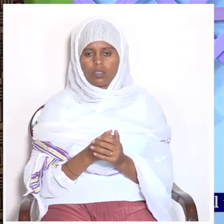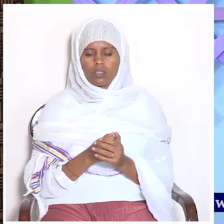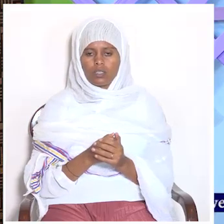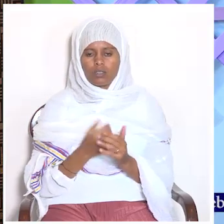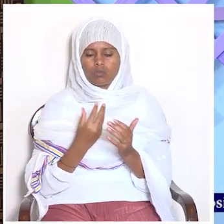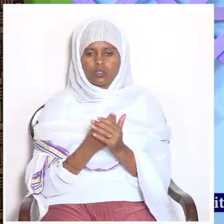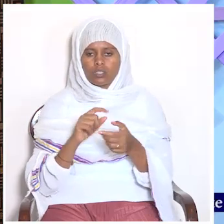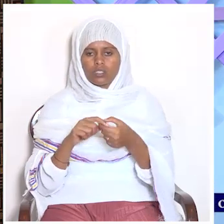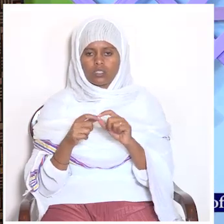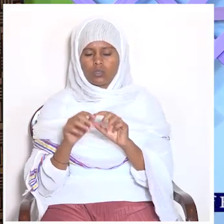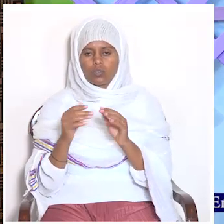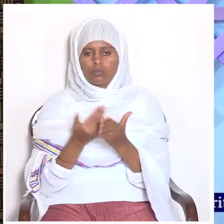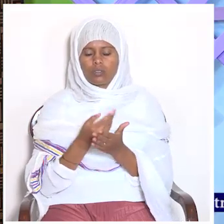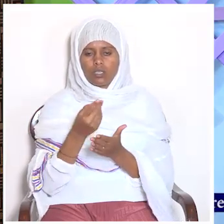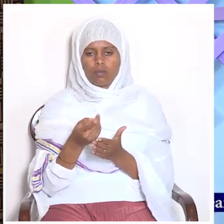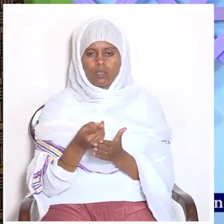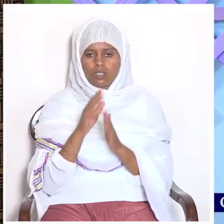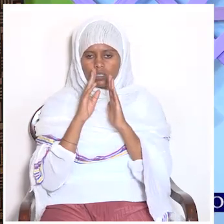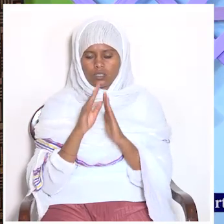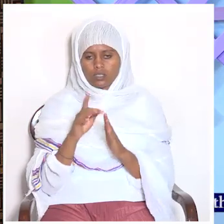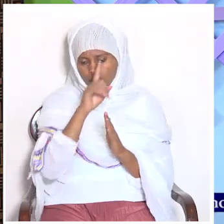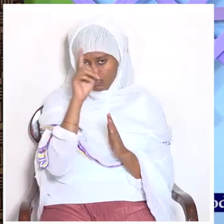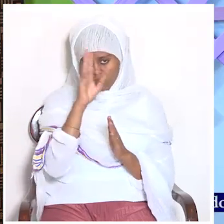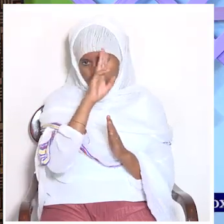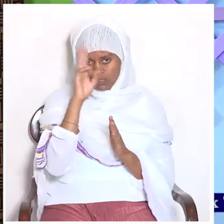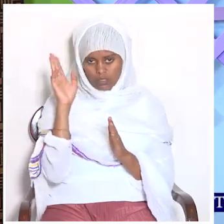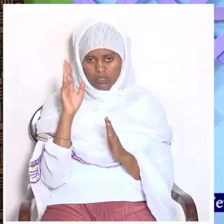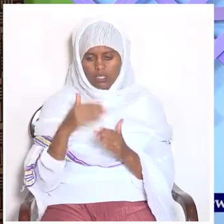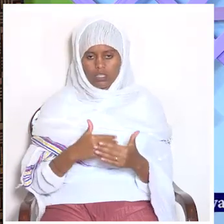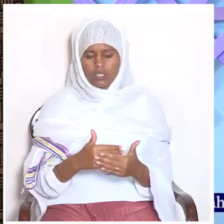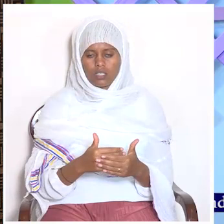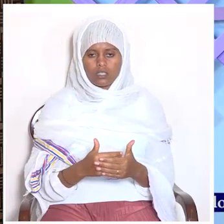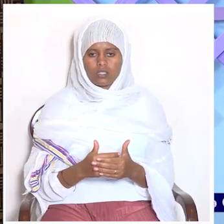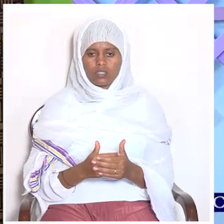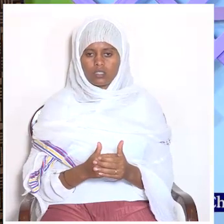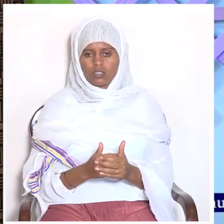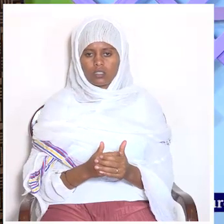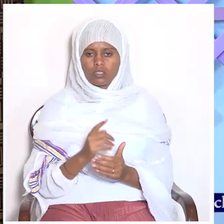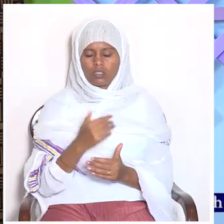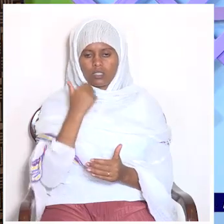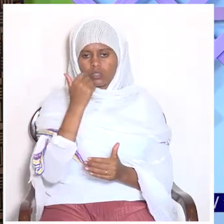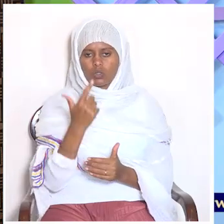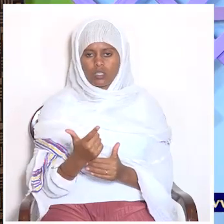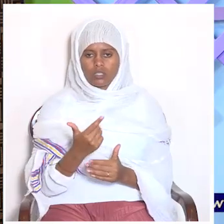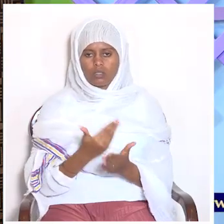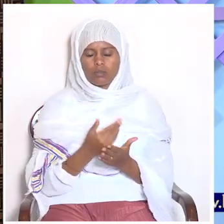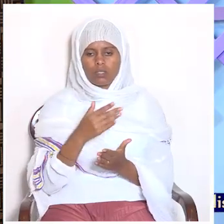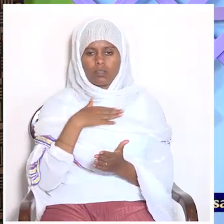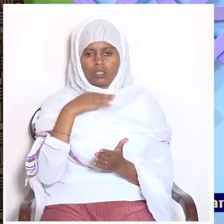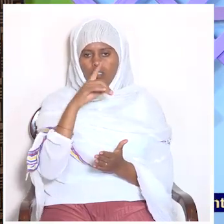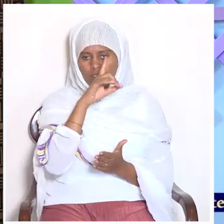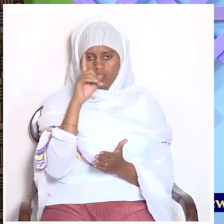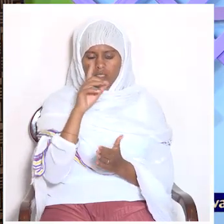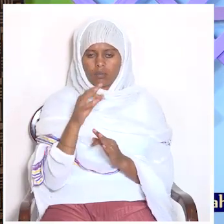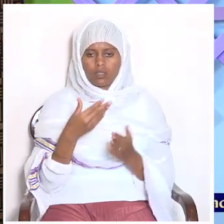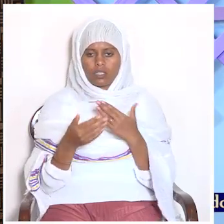እዚ ድማ ምስ ተተሓዝ ዝኸይድ ብዛዕባ ናይ ቅድስቲ ድንግል ኣፀናንሳ ንሳ እዚ ዕለት ሸውዓተ